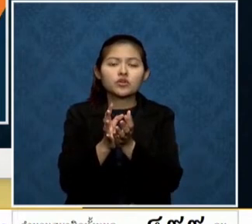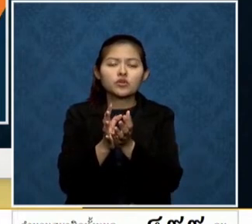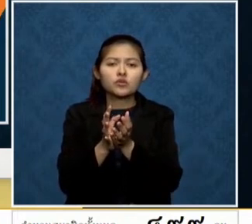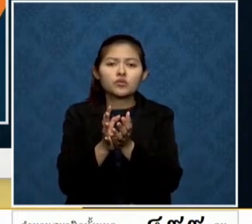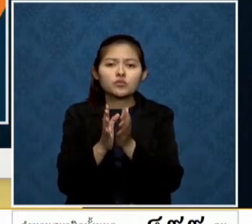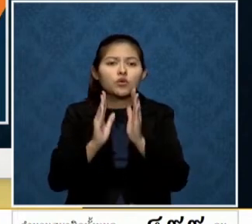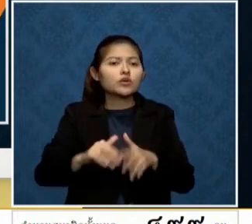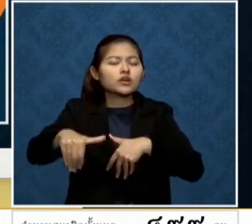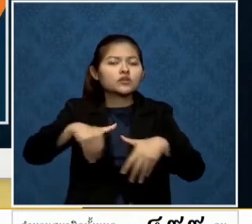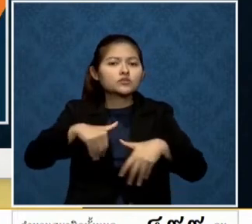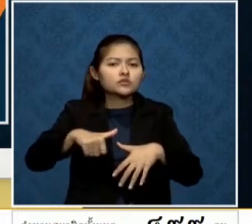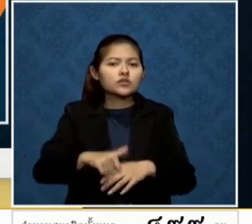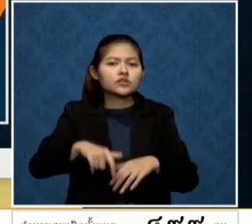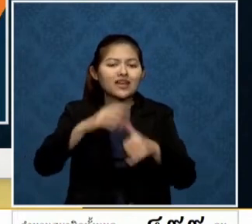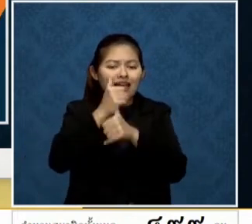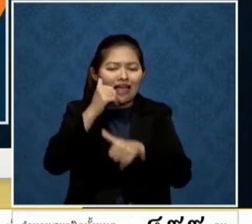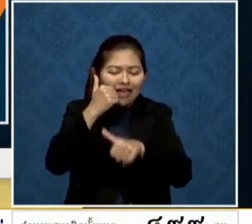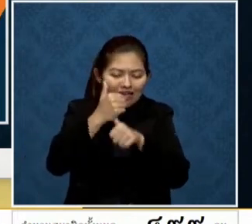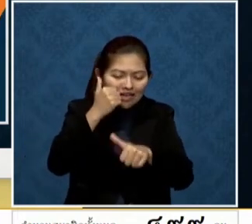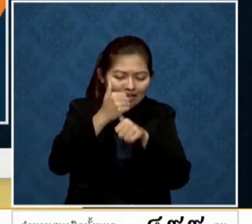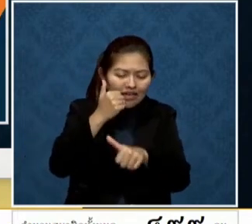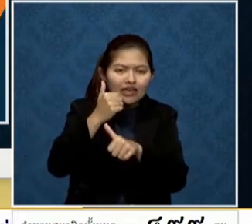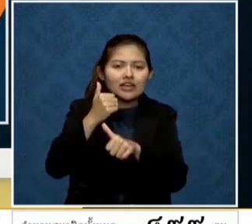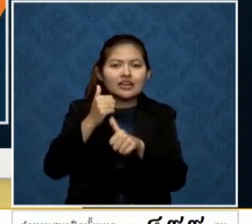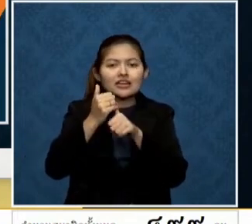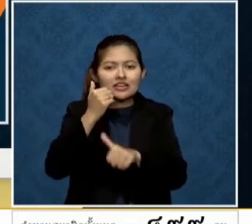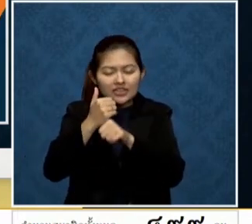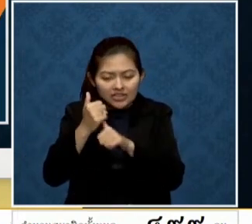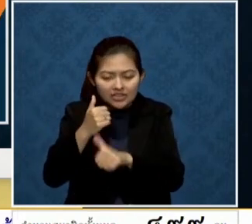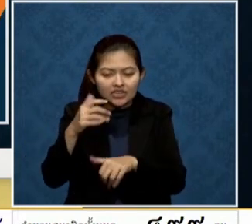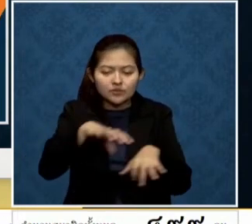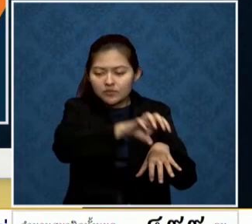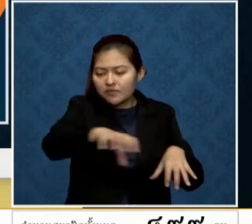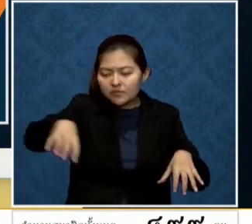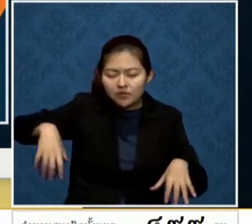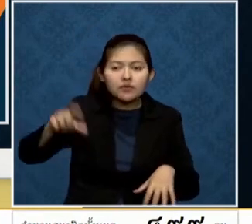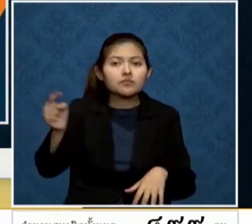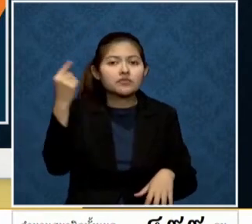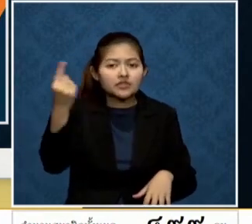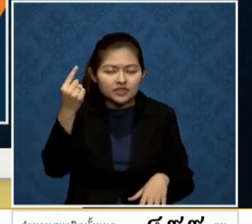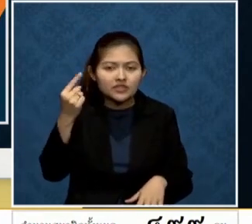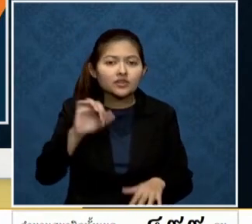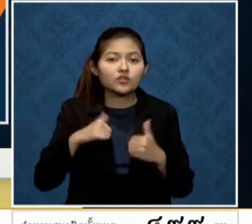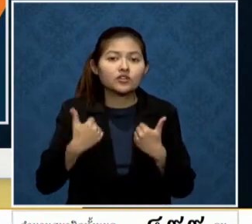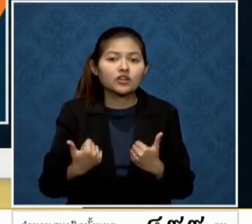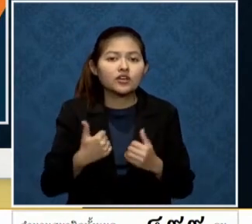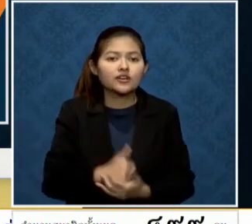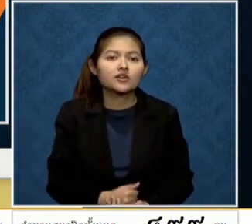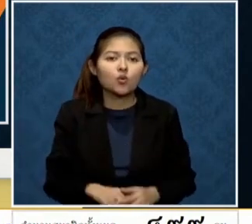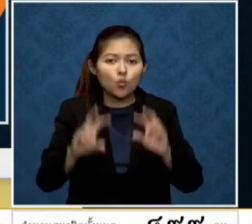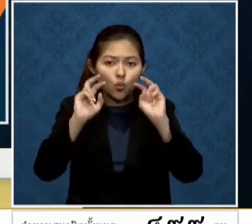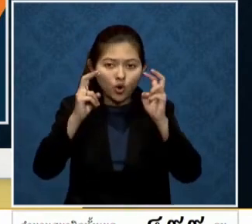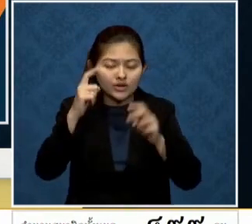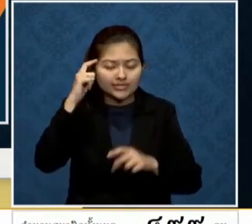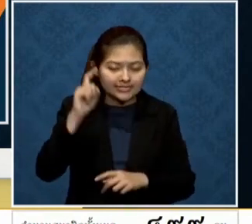กว้างจากมูลนกพิราบที่ขับถ่ายในสถานที่ท่องเที่ยวต่างๆท่านประธานครับเรื่องนี้ต้อง